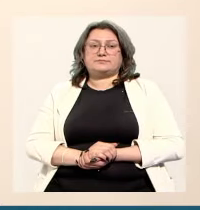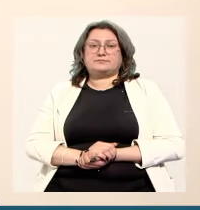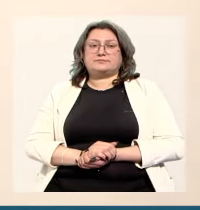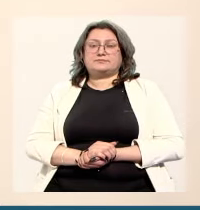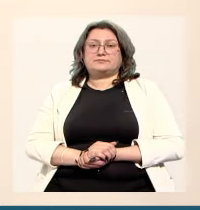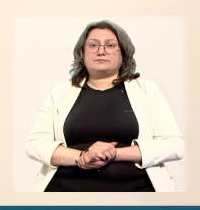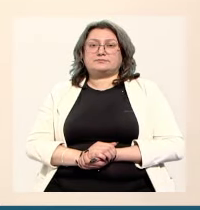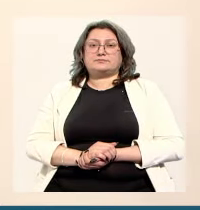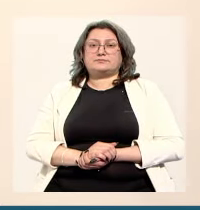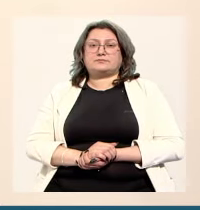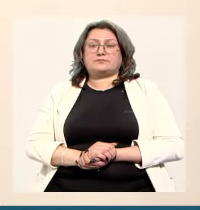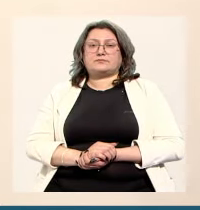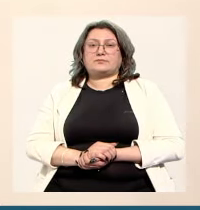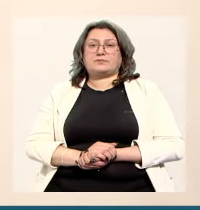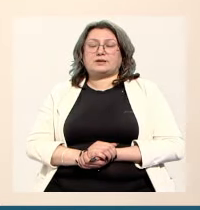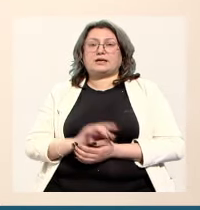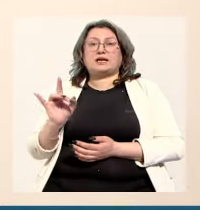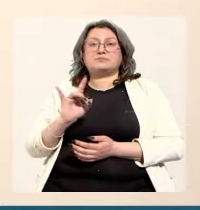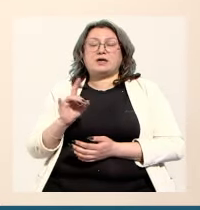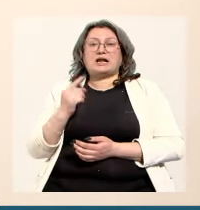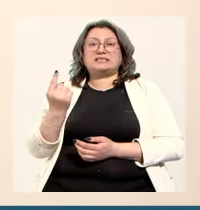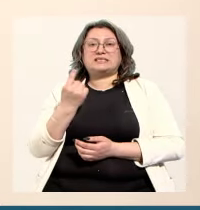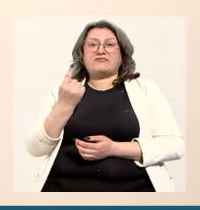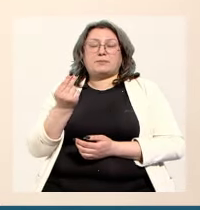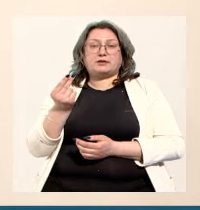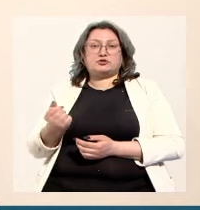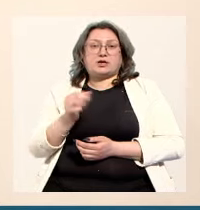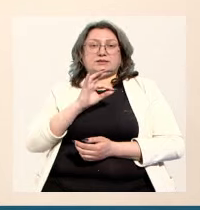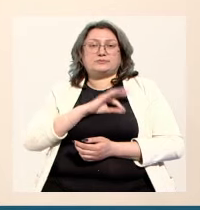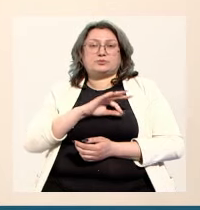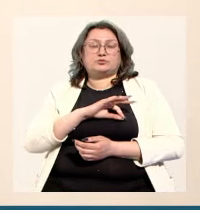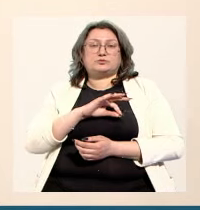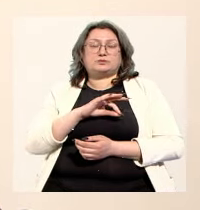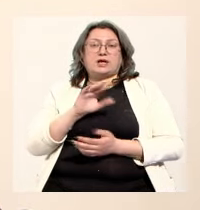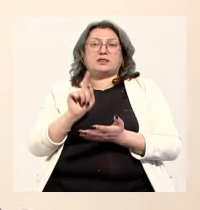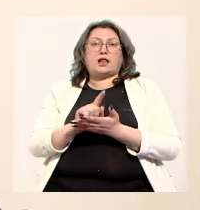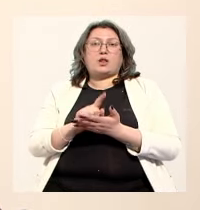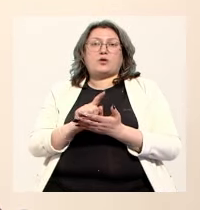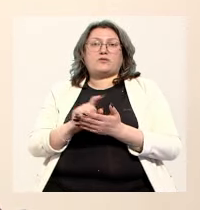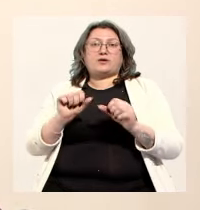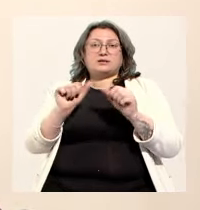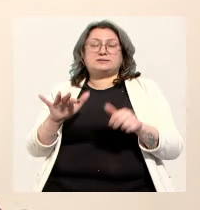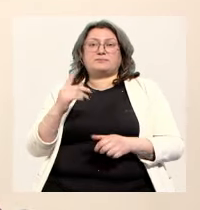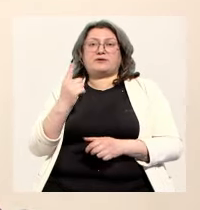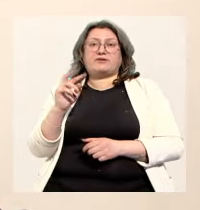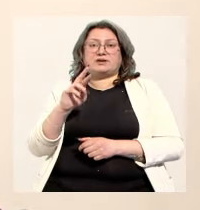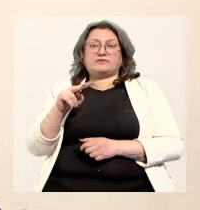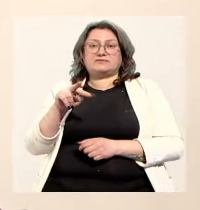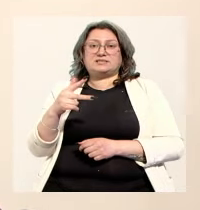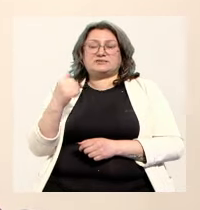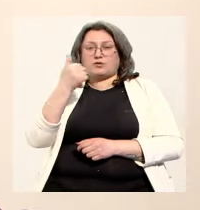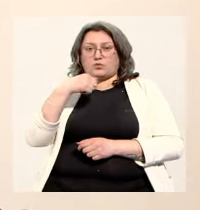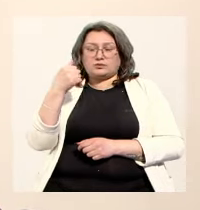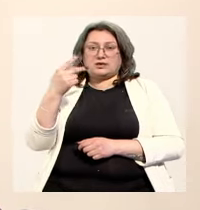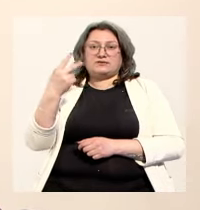платежа применяемая к объекту налогообложения. Салық салуға қолданылатын бірыңғай төлем мөлшері 2023